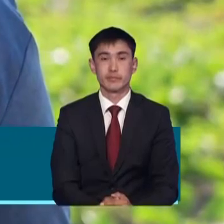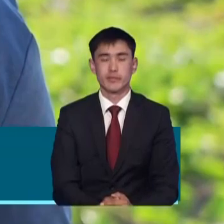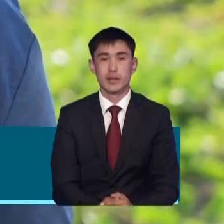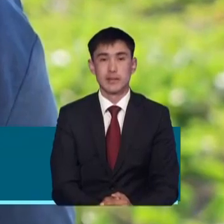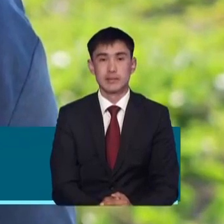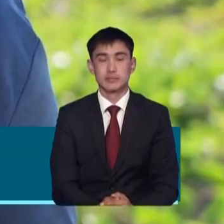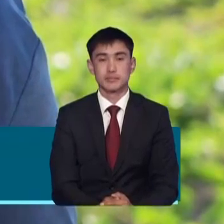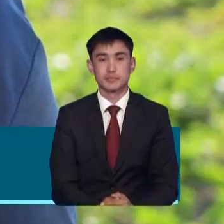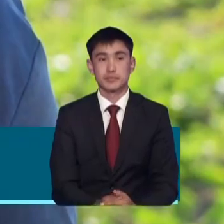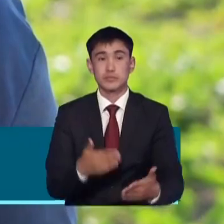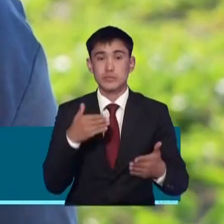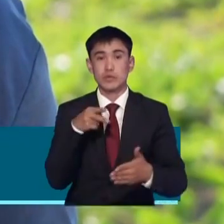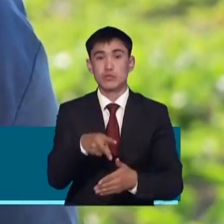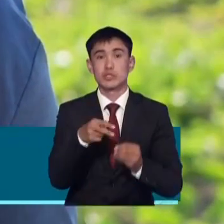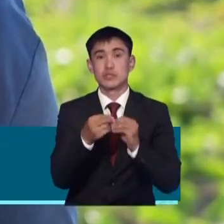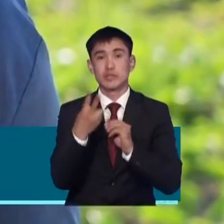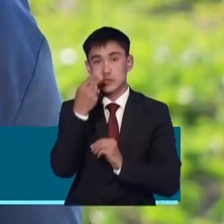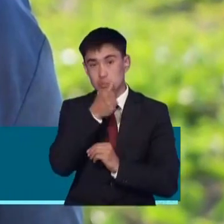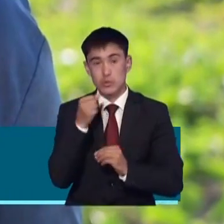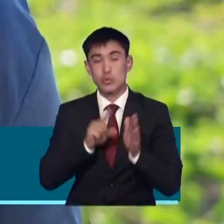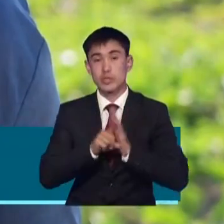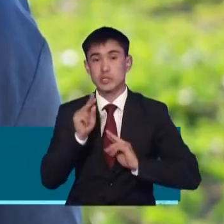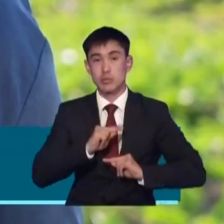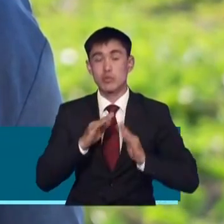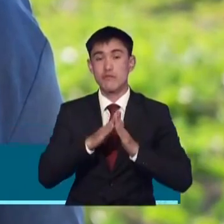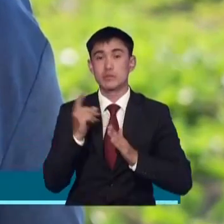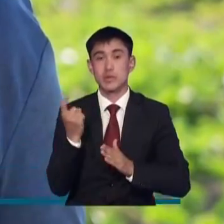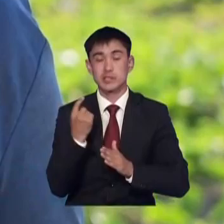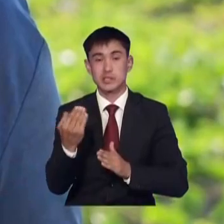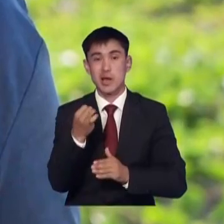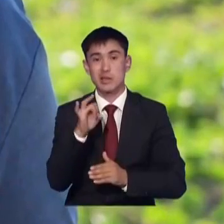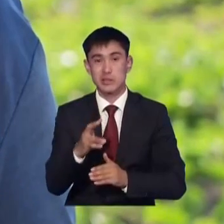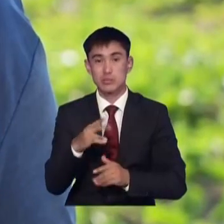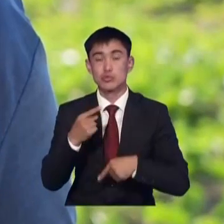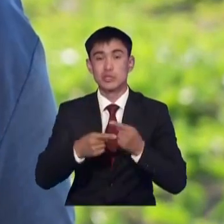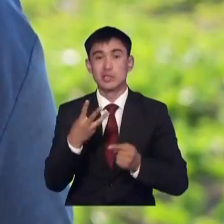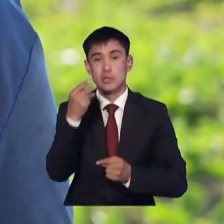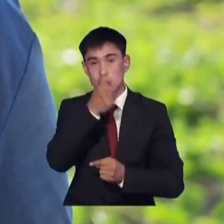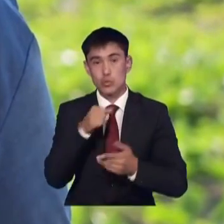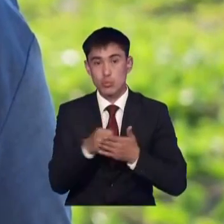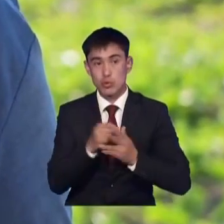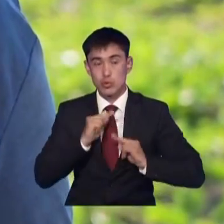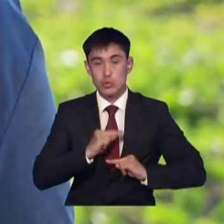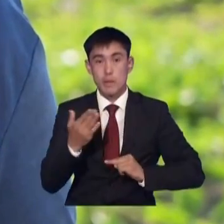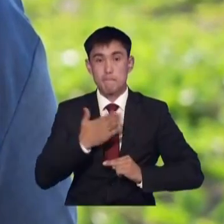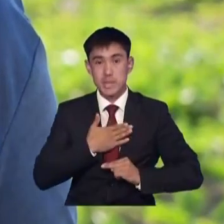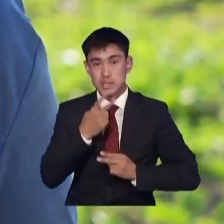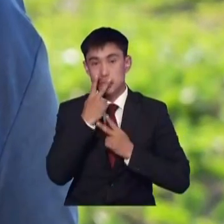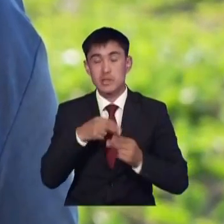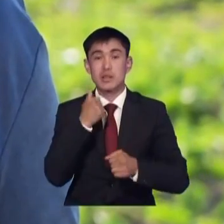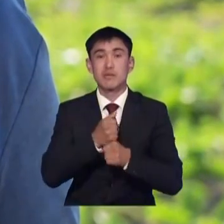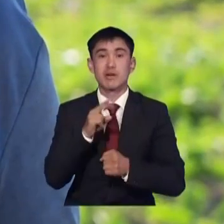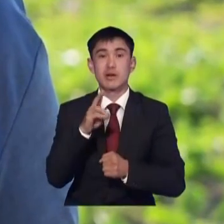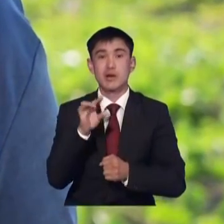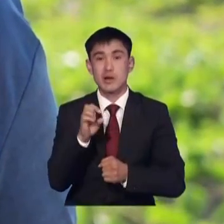новому в 2012 году я начал свою работу на фермерском хозяйстве Айдын спустя 3 года упорного труда меня заметил глава